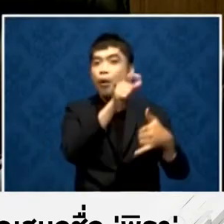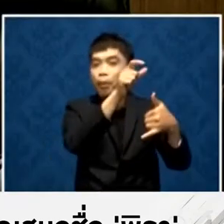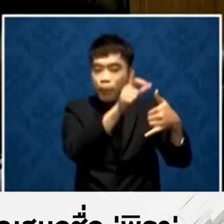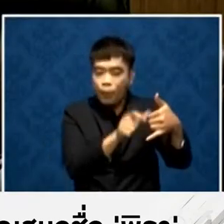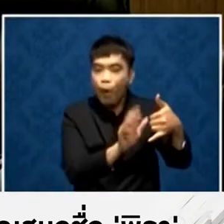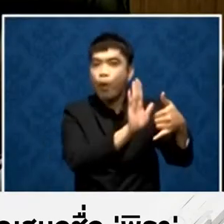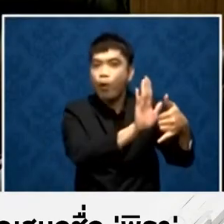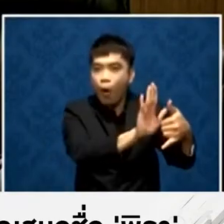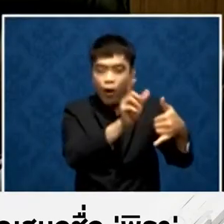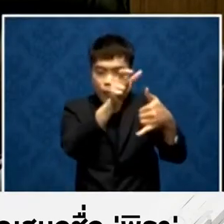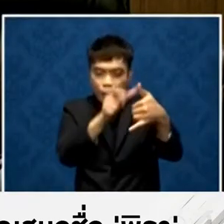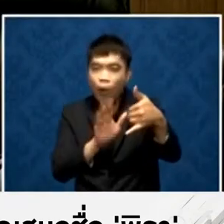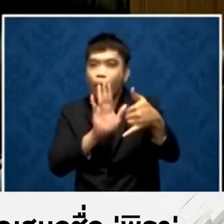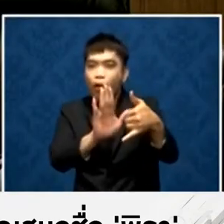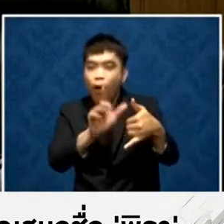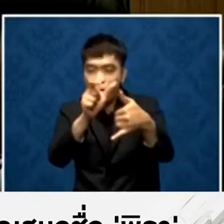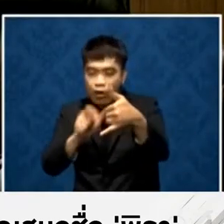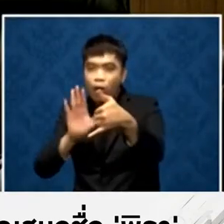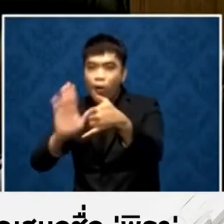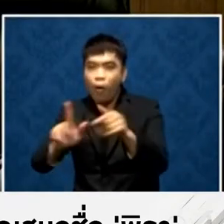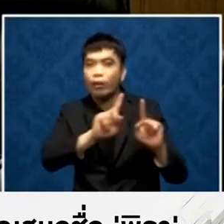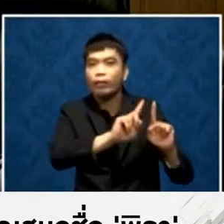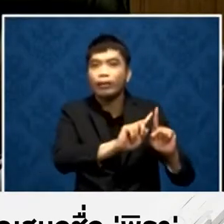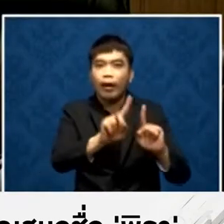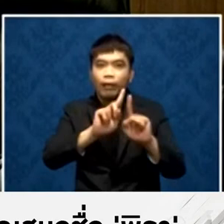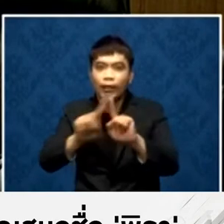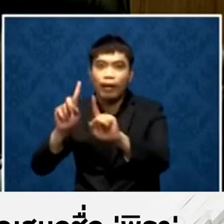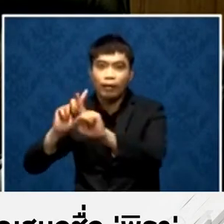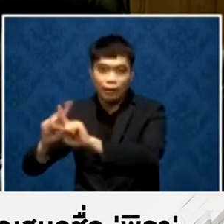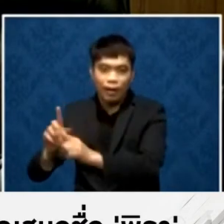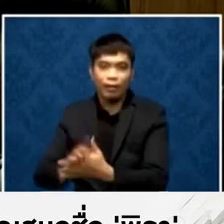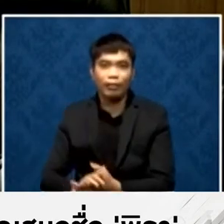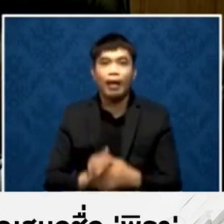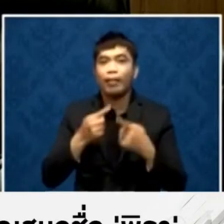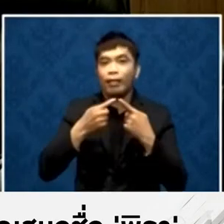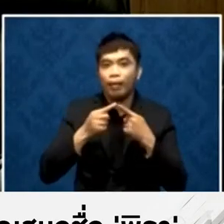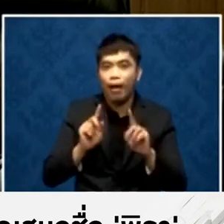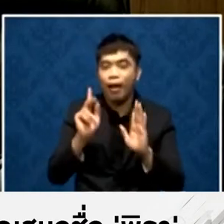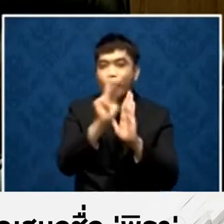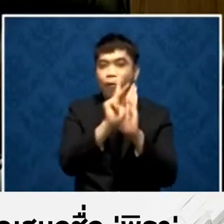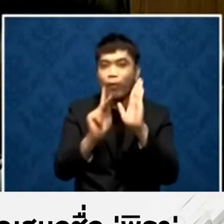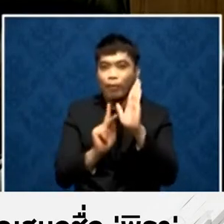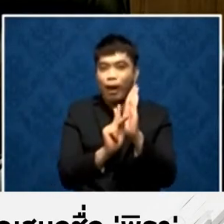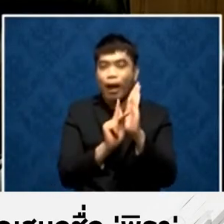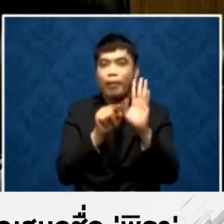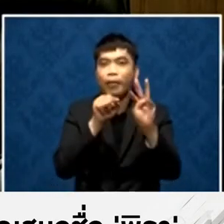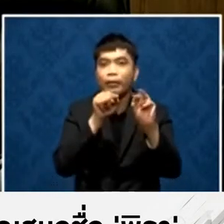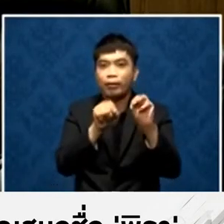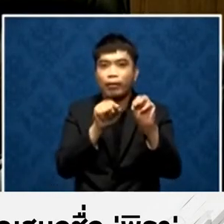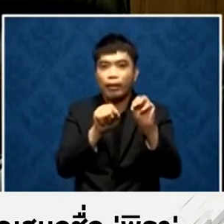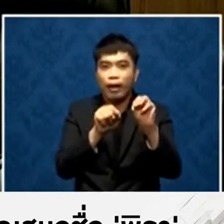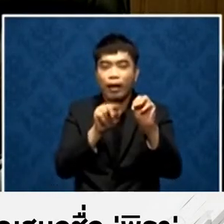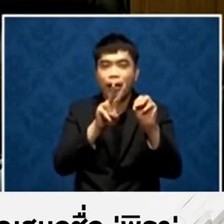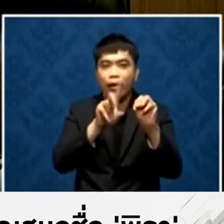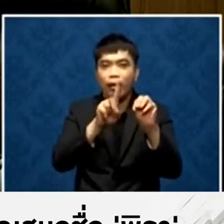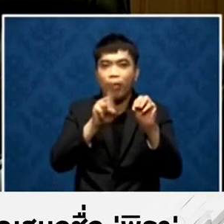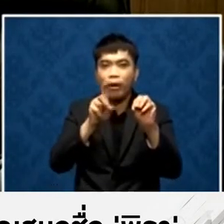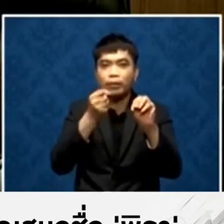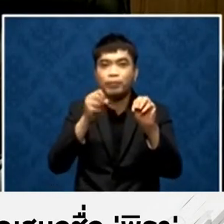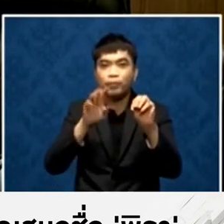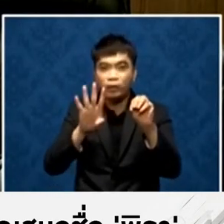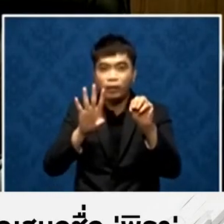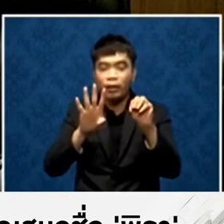งและองค์คณะตุลาการศาลรัฐธรรมนูญเนี่ยนะฮะก็ยังไม่ได้มีคำวินิจฉัยอะไรออกมาเลยที่ซ้ำไปไอ้เรื่องการสั่งหยุดไม่หยุดปฏิบัติหน้าที่เนี่ยน